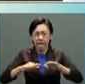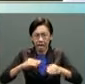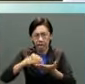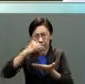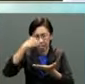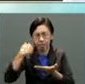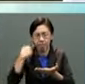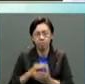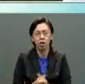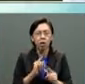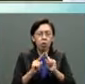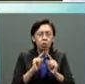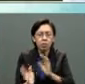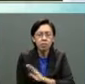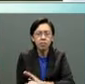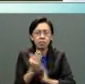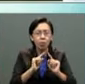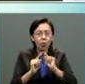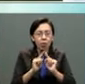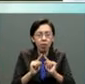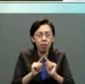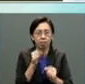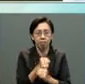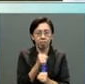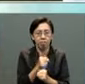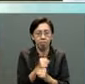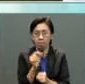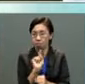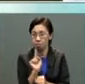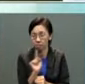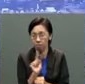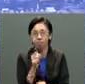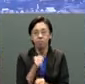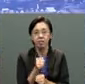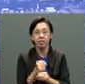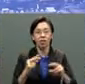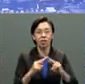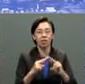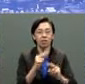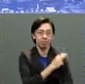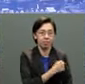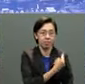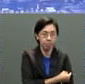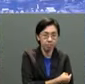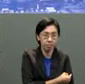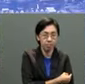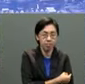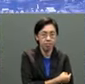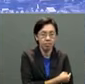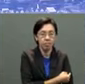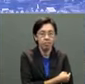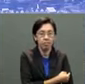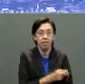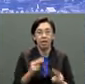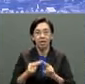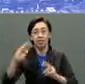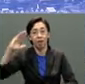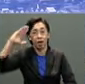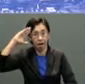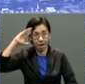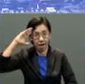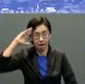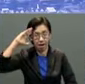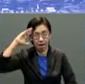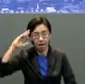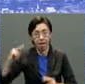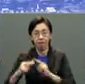ยอะเลยทีเดียวครับผมก็ได้เห็นภาพของการทำงานของทั้งภาคของกระทรวงสาธารณสุขนะครับ กระทรวงกลาโหมก